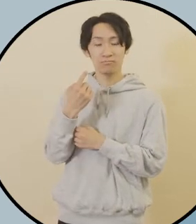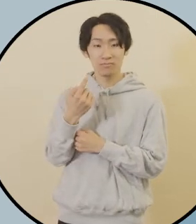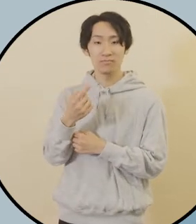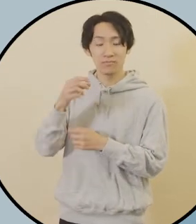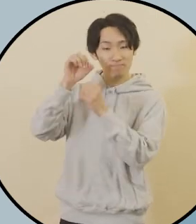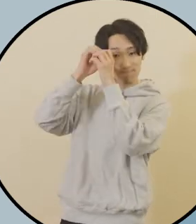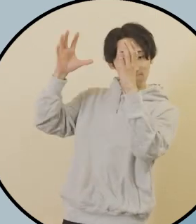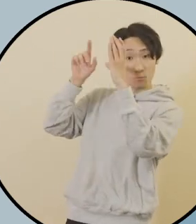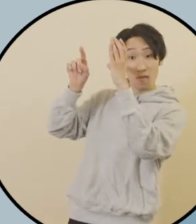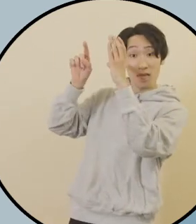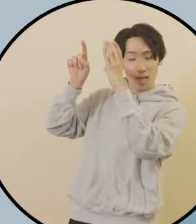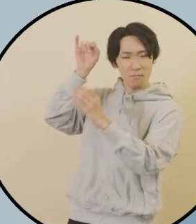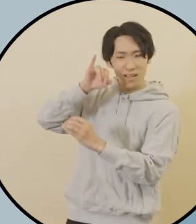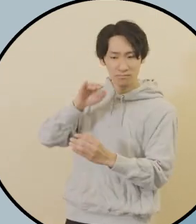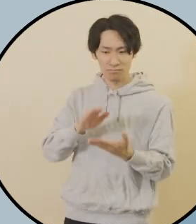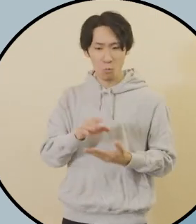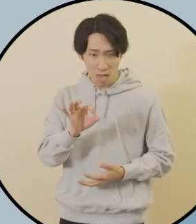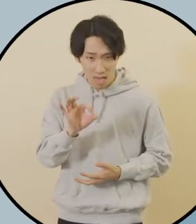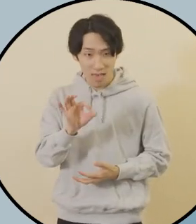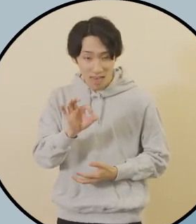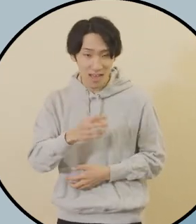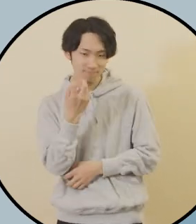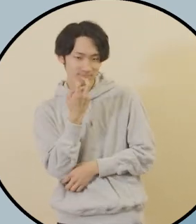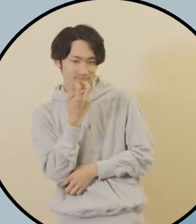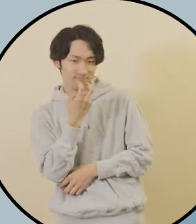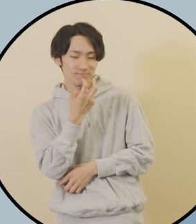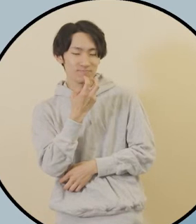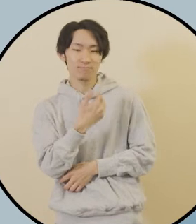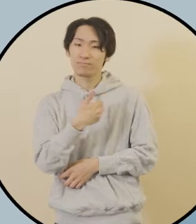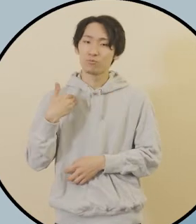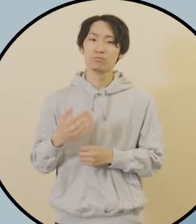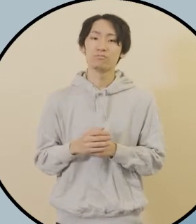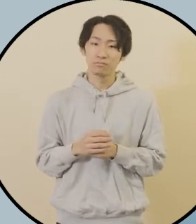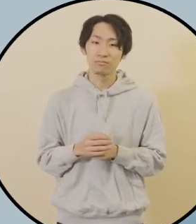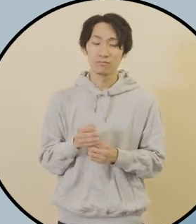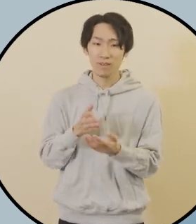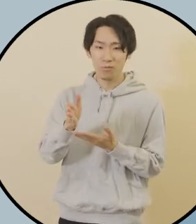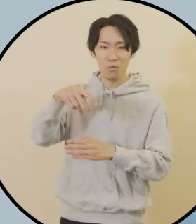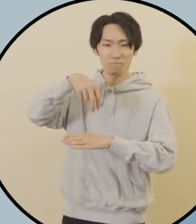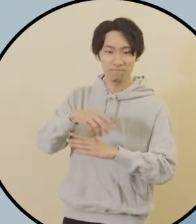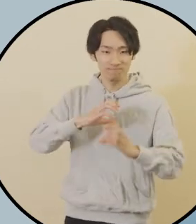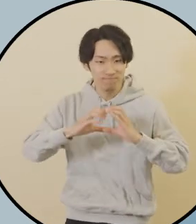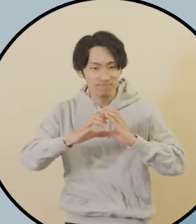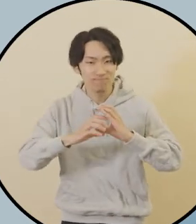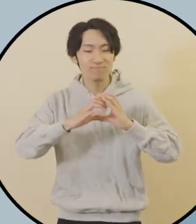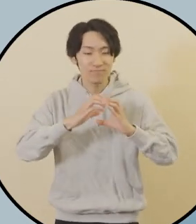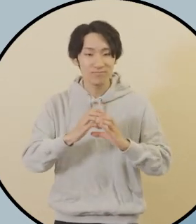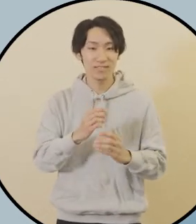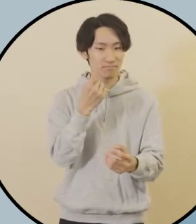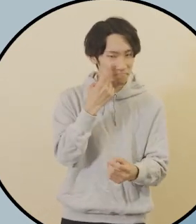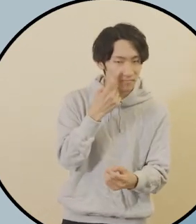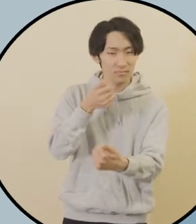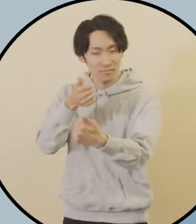ってそのイメージ耳が合っているかどうかの確認ができると思うんですよねスタートラインに立ってコミュニケーションでそのトライ&エラー